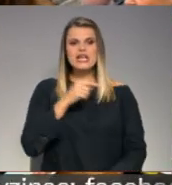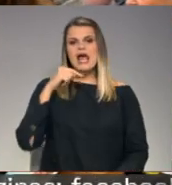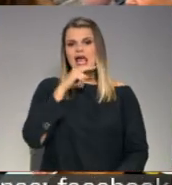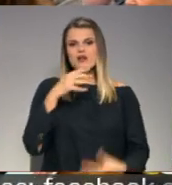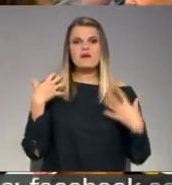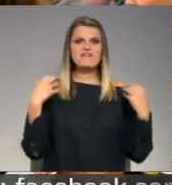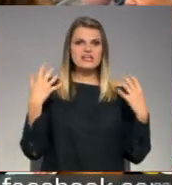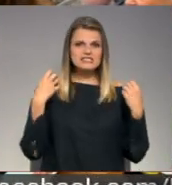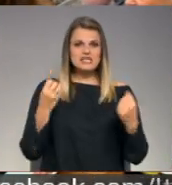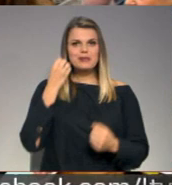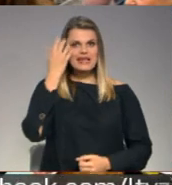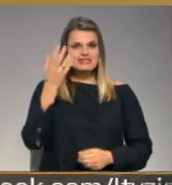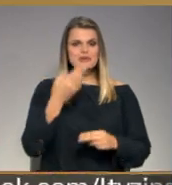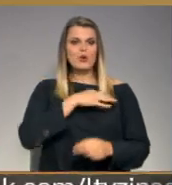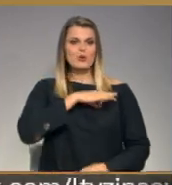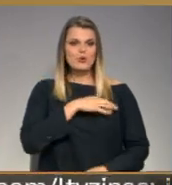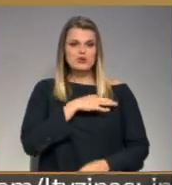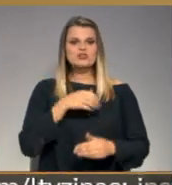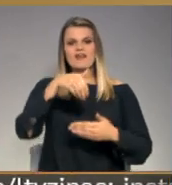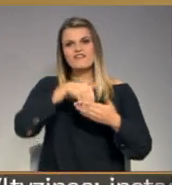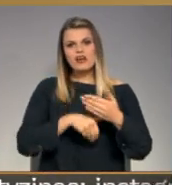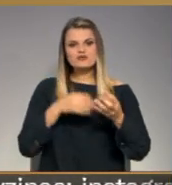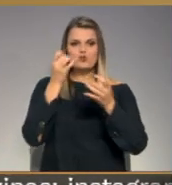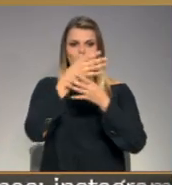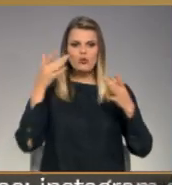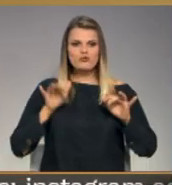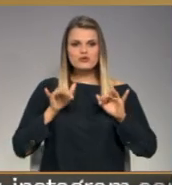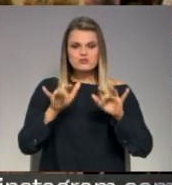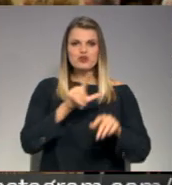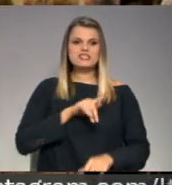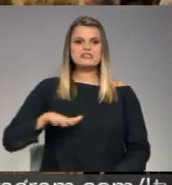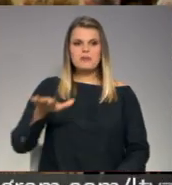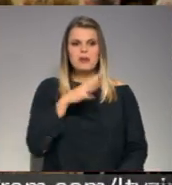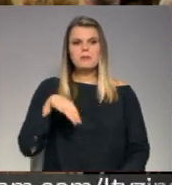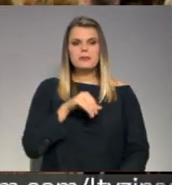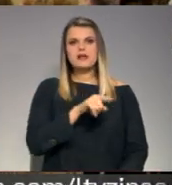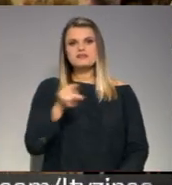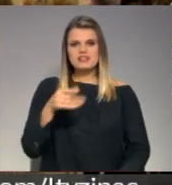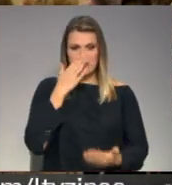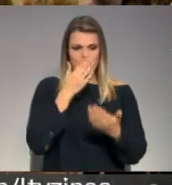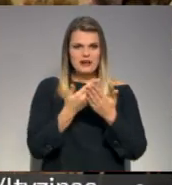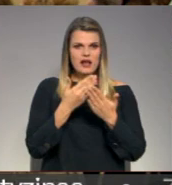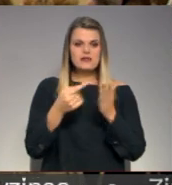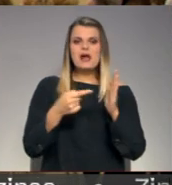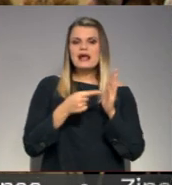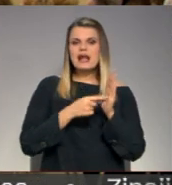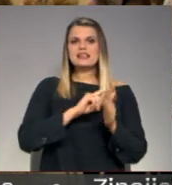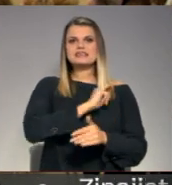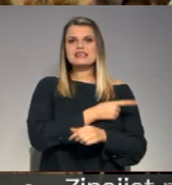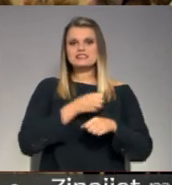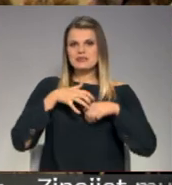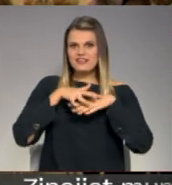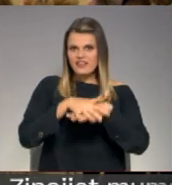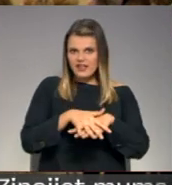ekonomiskajiem, veselības, izglītības, juridiskajiem, vēstures un kultūras procesiem Latvijā. Mēs viņiem rādījām, kādas ir iespējas